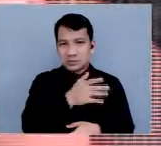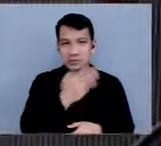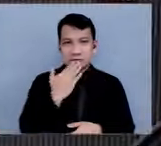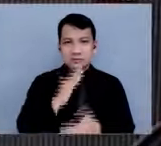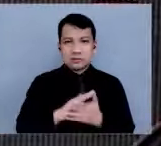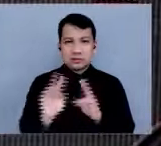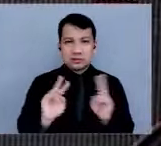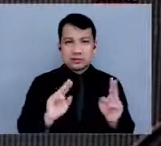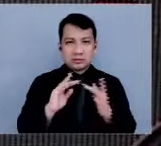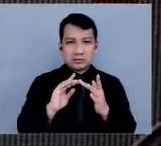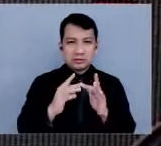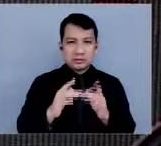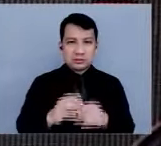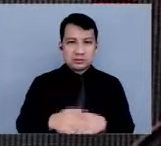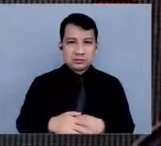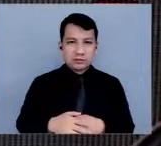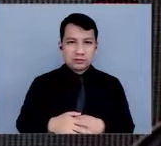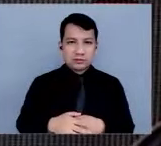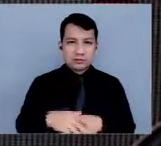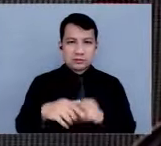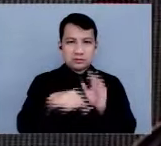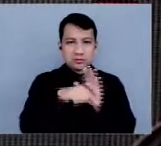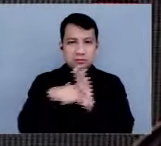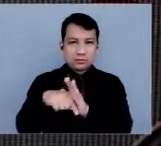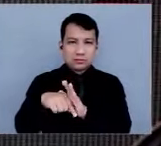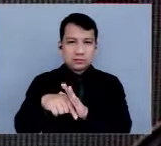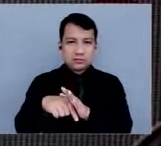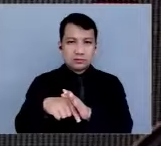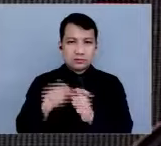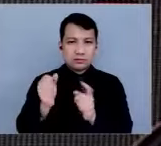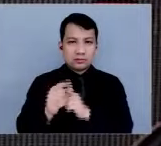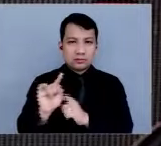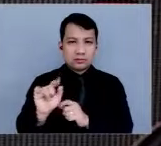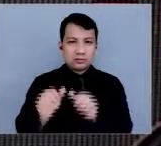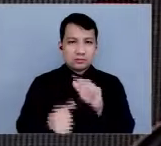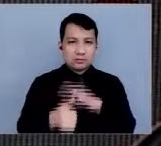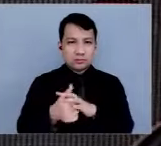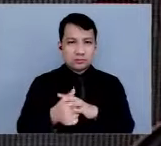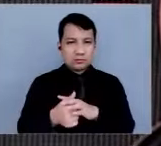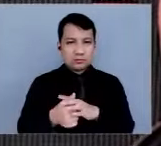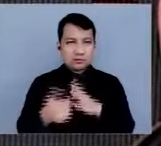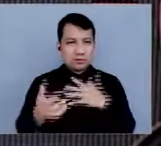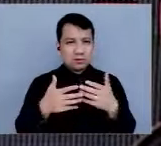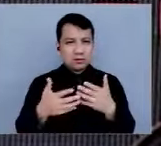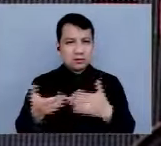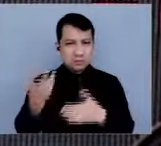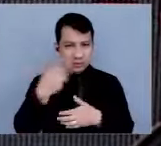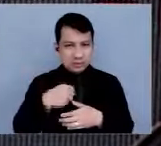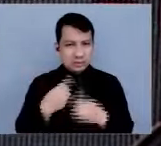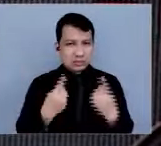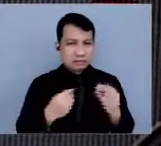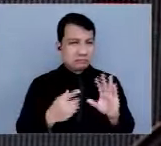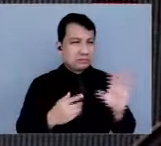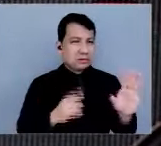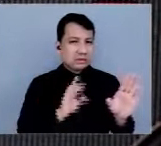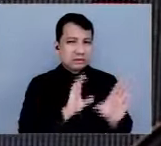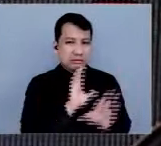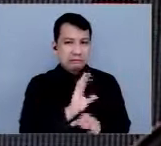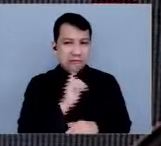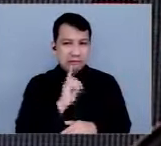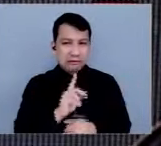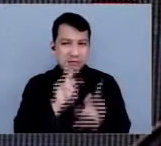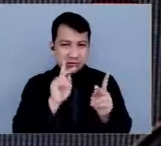online. Puro negativity. Actually, pag bumukas ka ng social media, parang kahit ang ganda ng ginawa ng tao